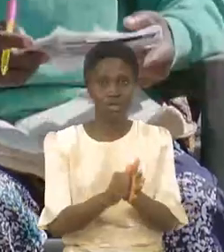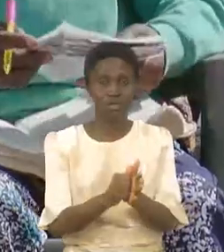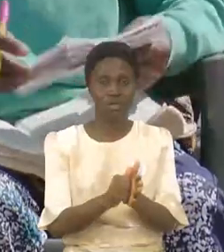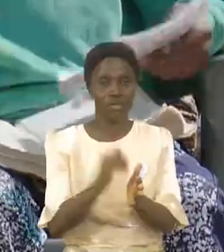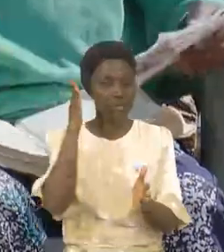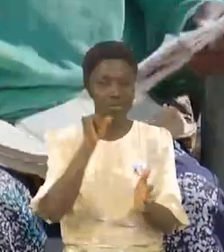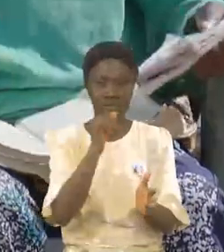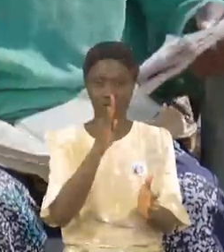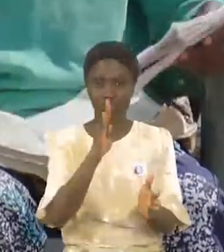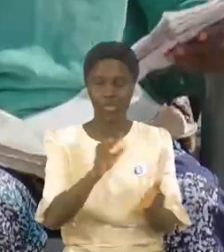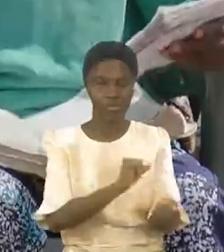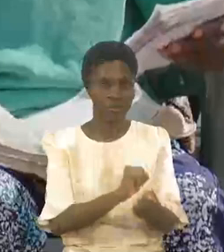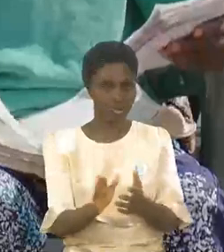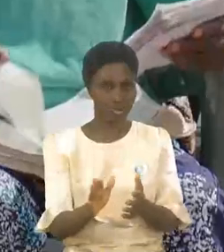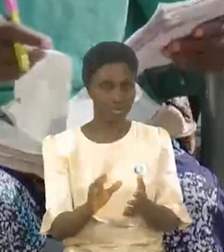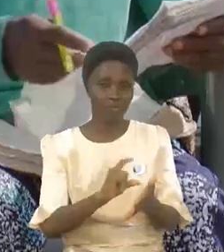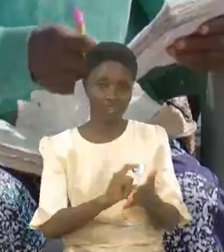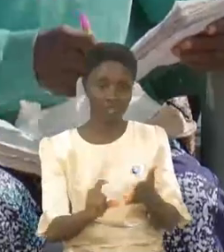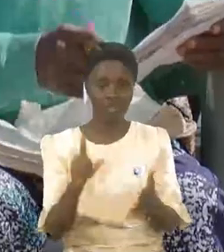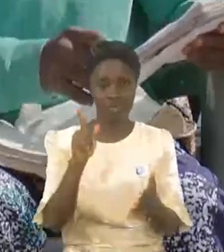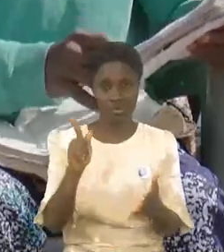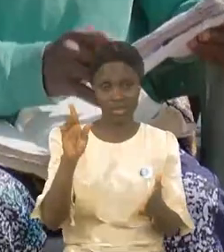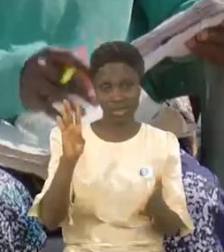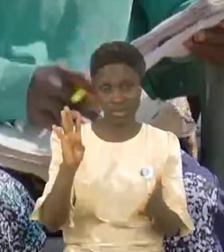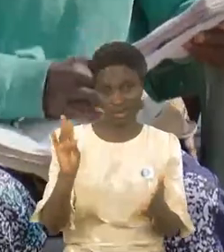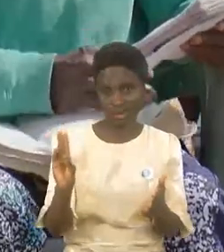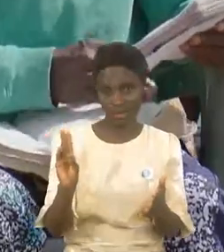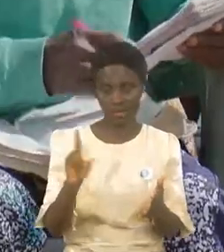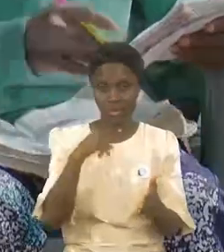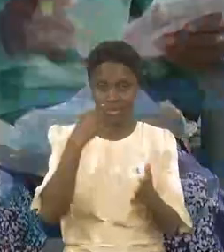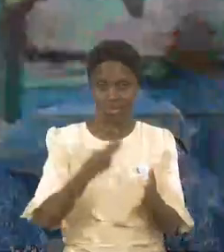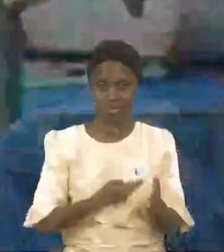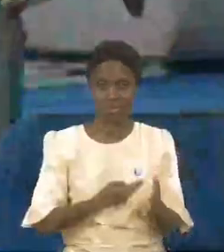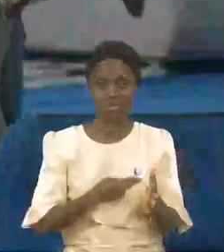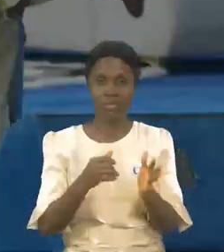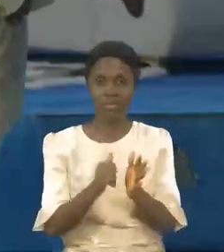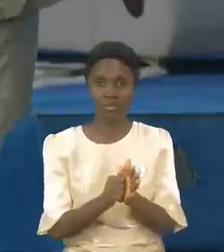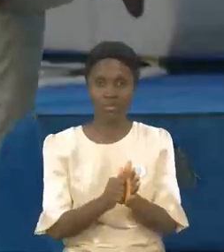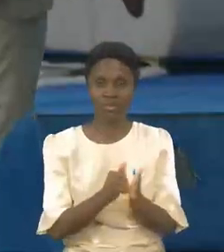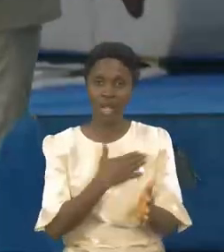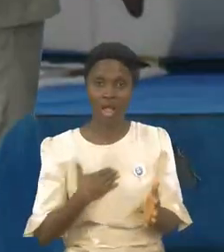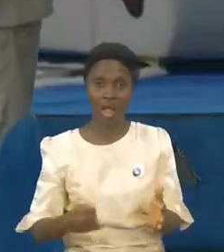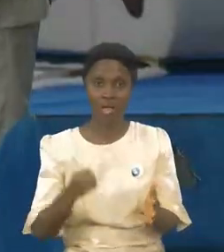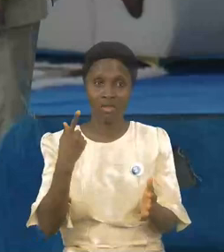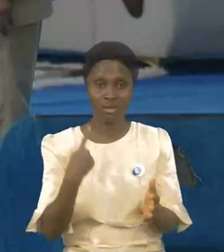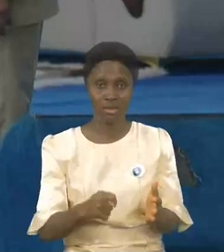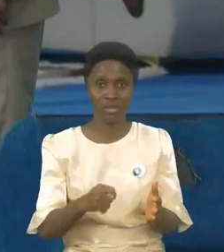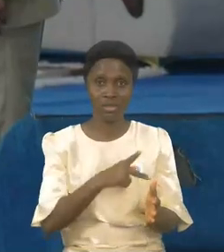règne ne sera jamais détruit. Voilà le verset